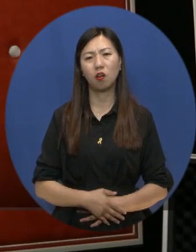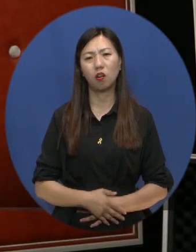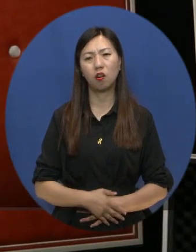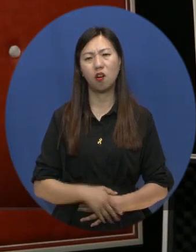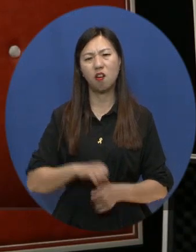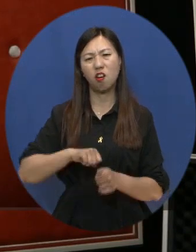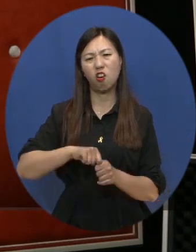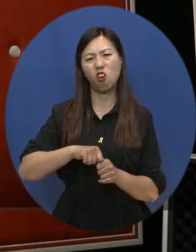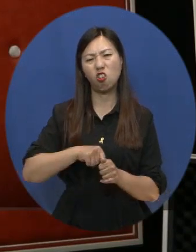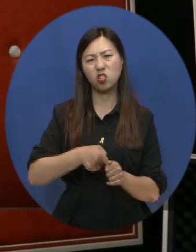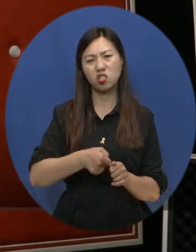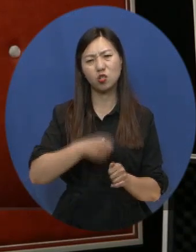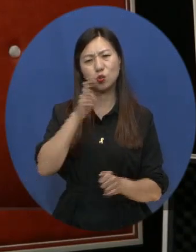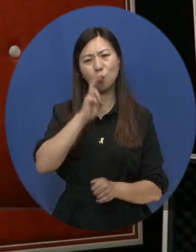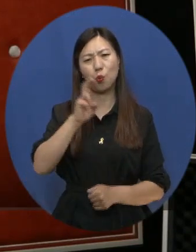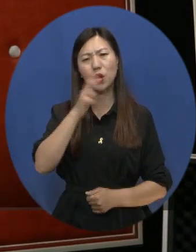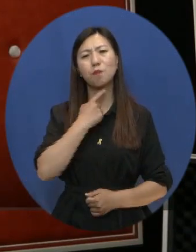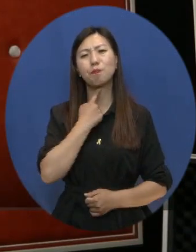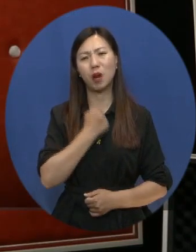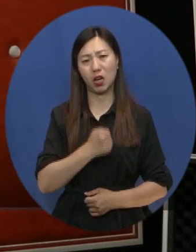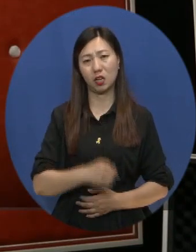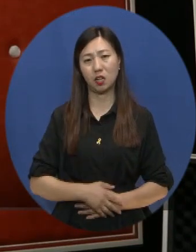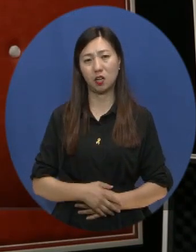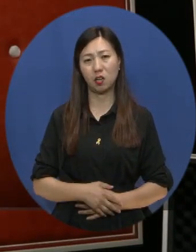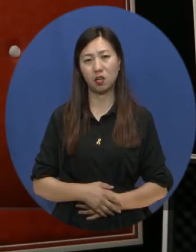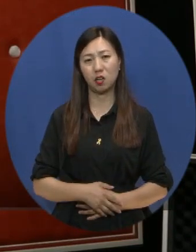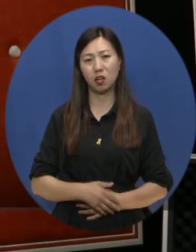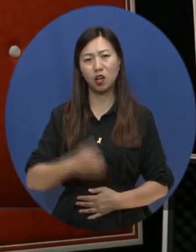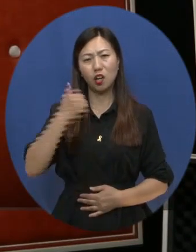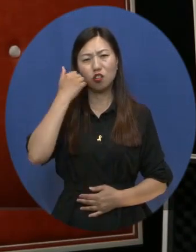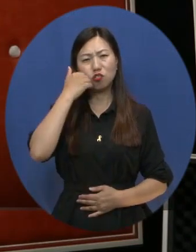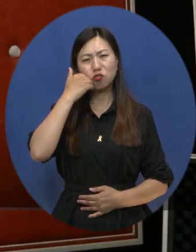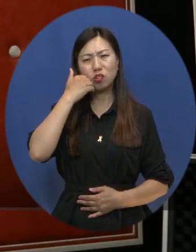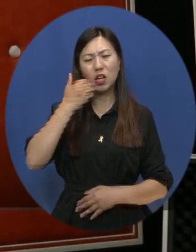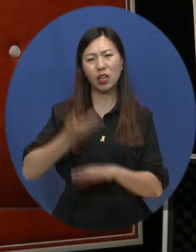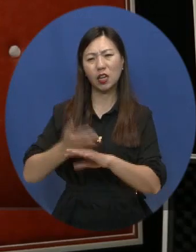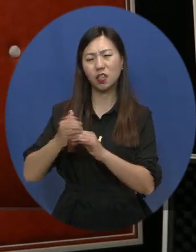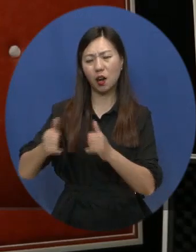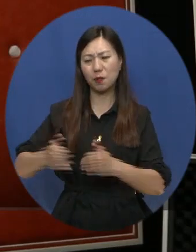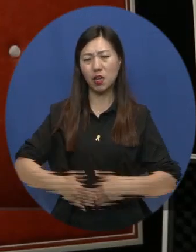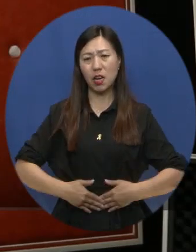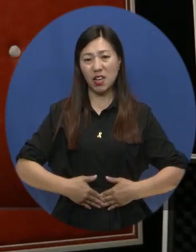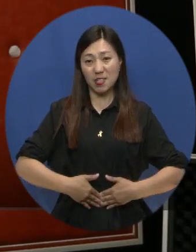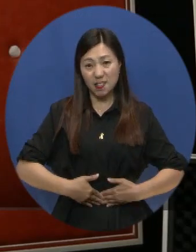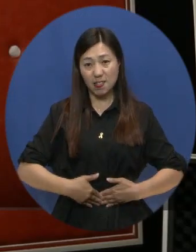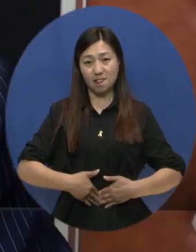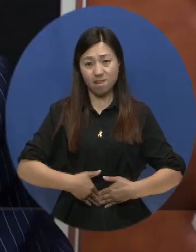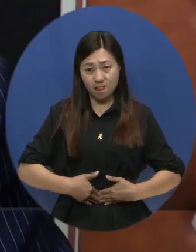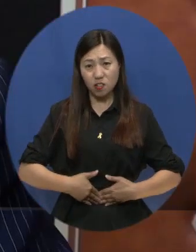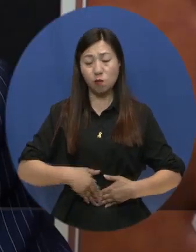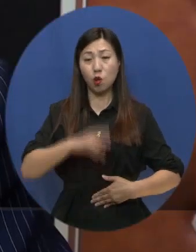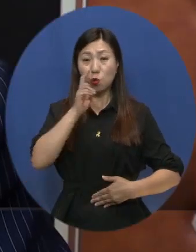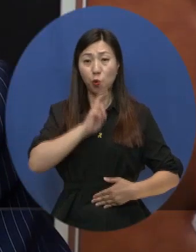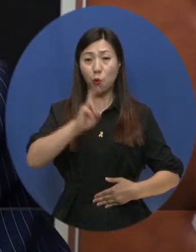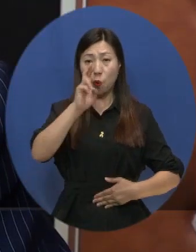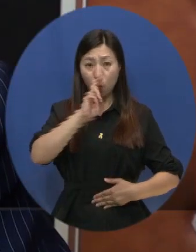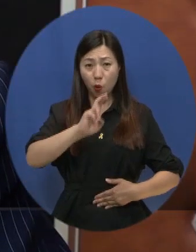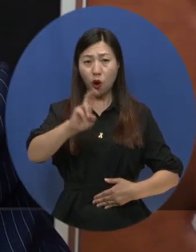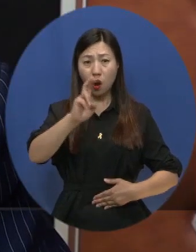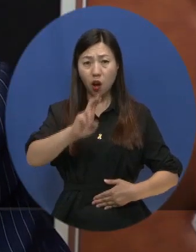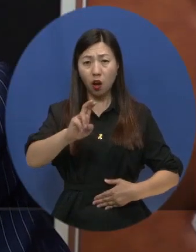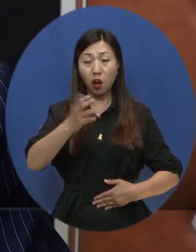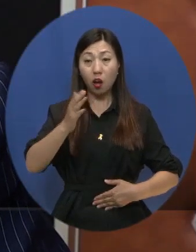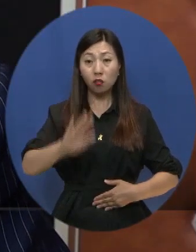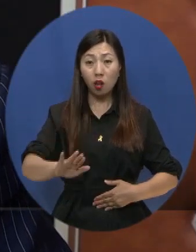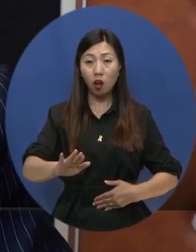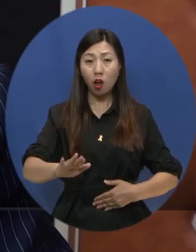억지로 노래를 했던 것 같아요. 옆에서 누가 배를 눌러주면서 힘들게 한 글자 한 글자 노래를 했는데 다시 노래를 하고 싶다는